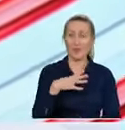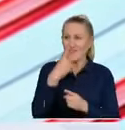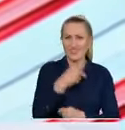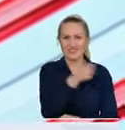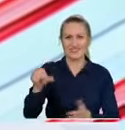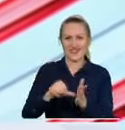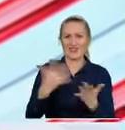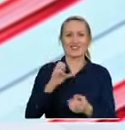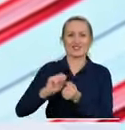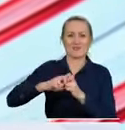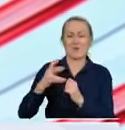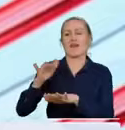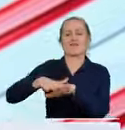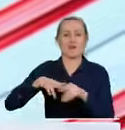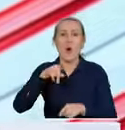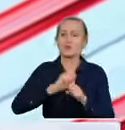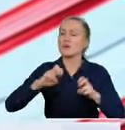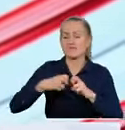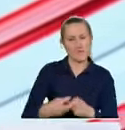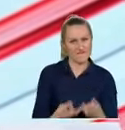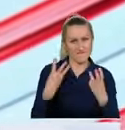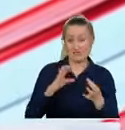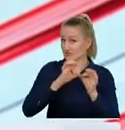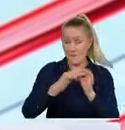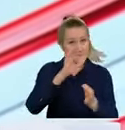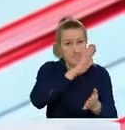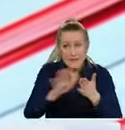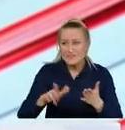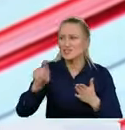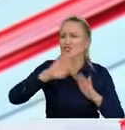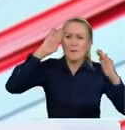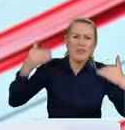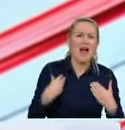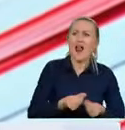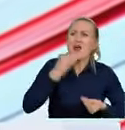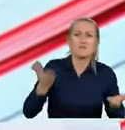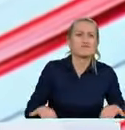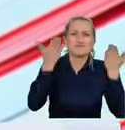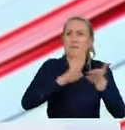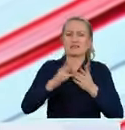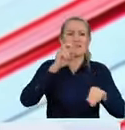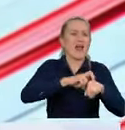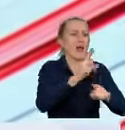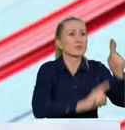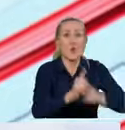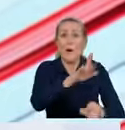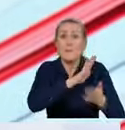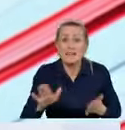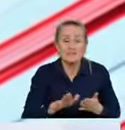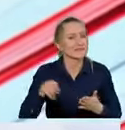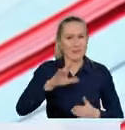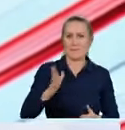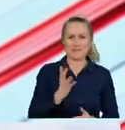problem. A on jest najważniejszy. Bez lepiej funkcjonujących szpitali, bez przychodni nie będzie